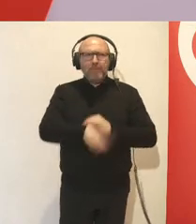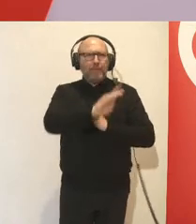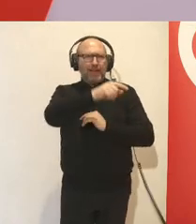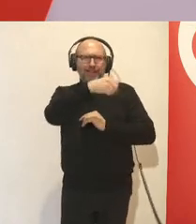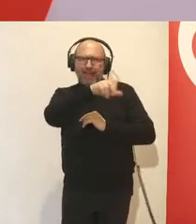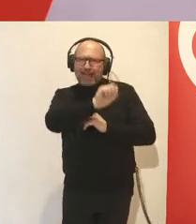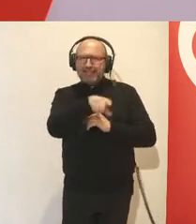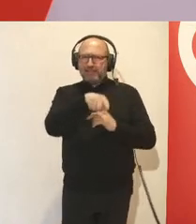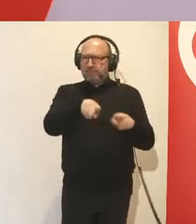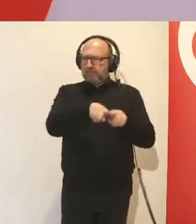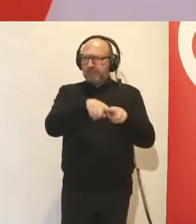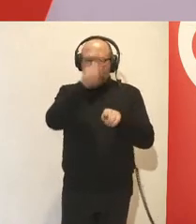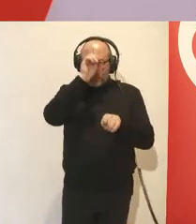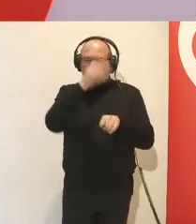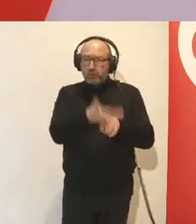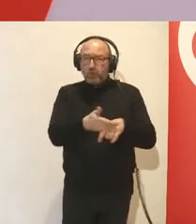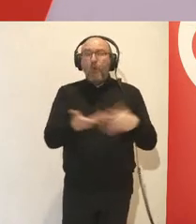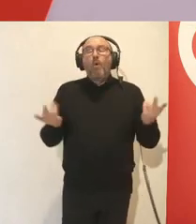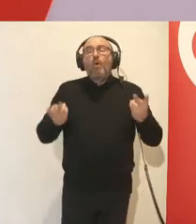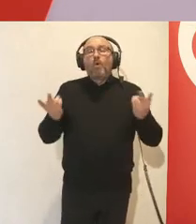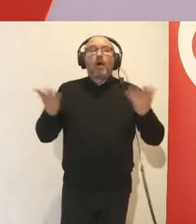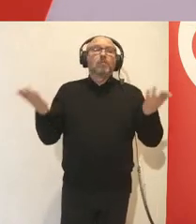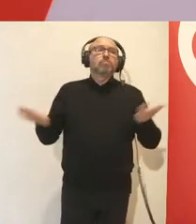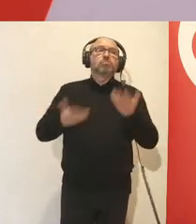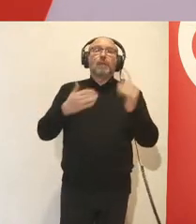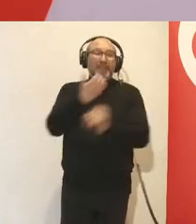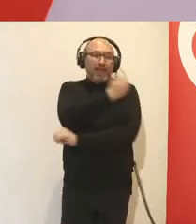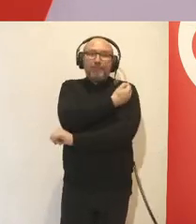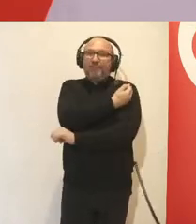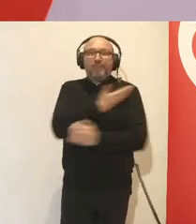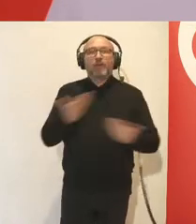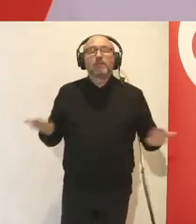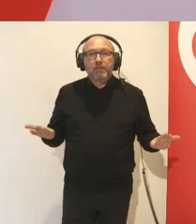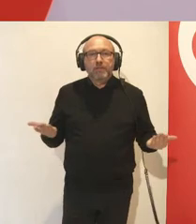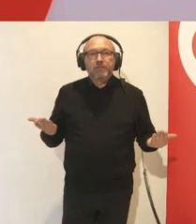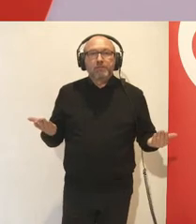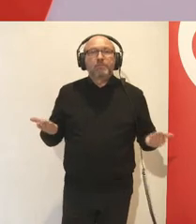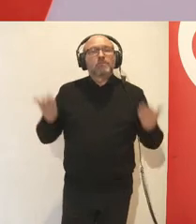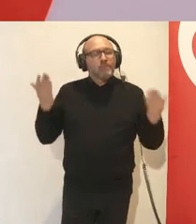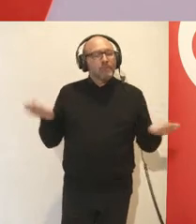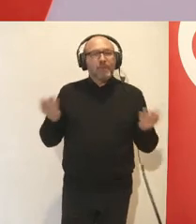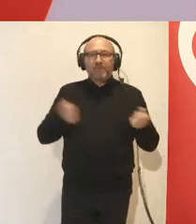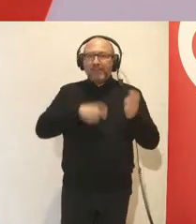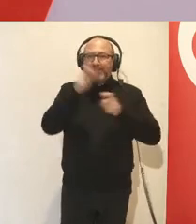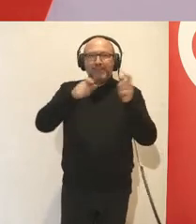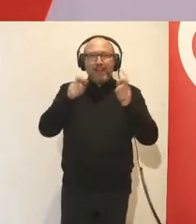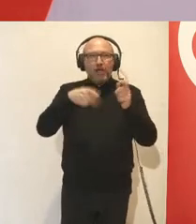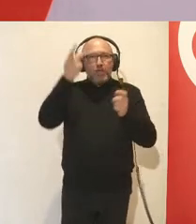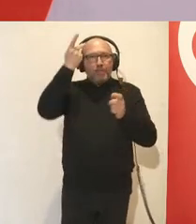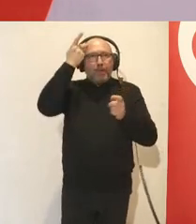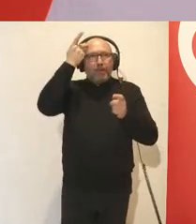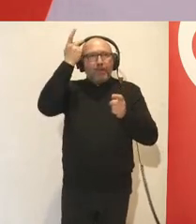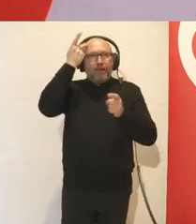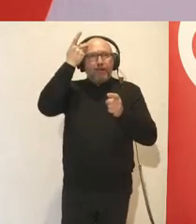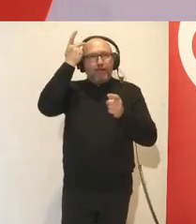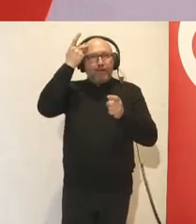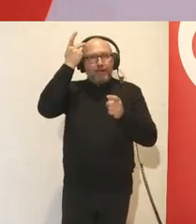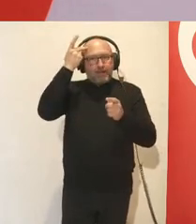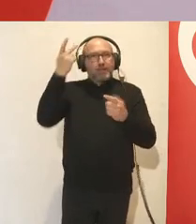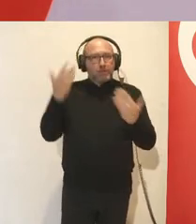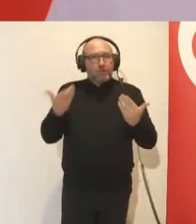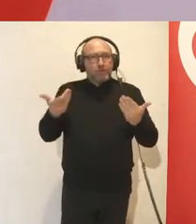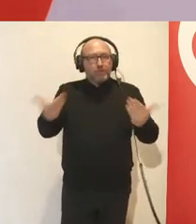oder die ganze frage jetzt mit dem impfen das setzt sich erstmal tausendfach in den köpfen fest